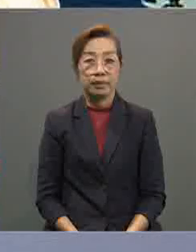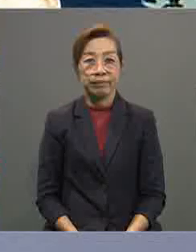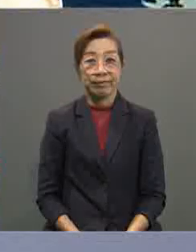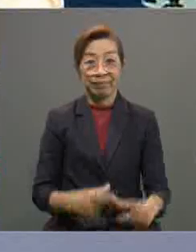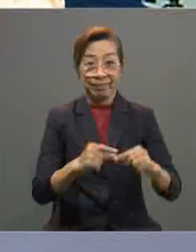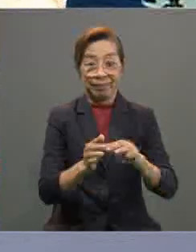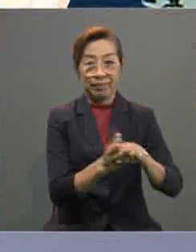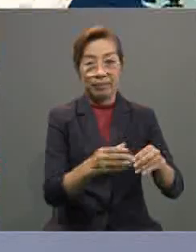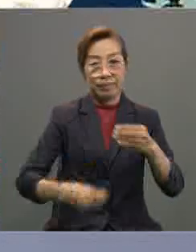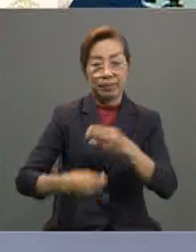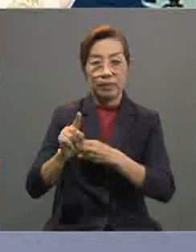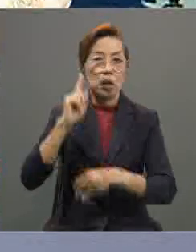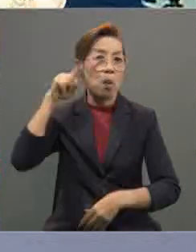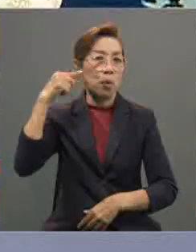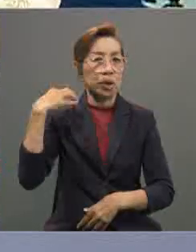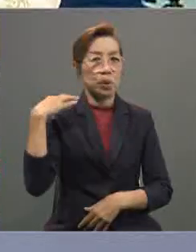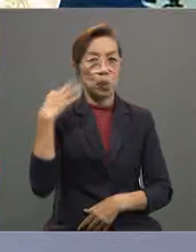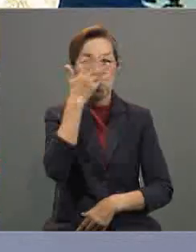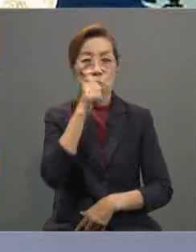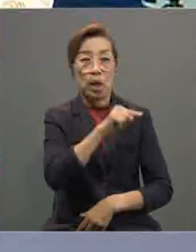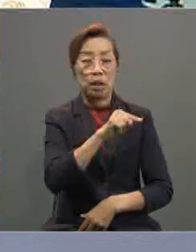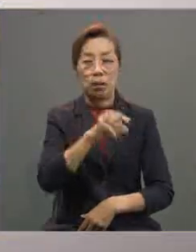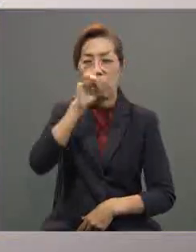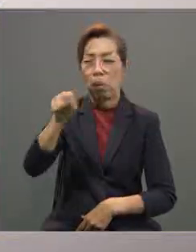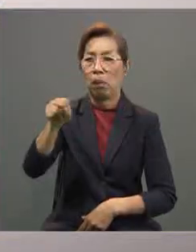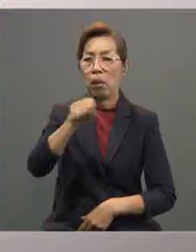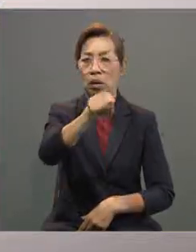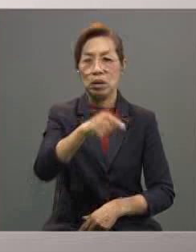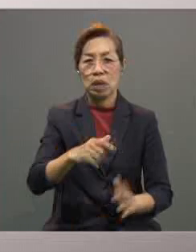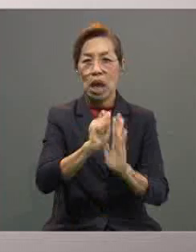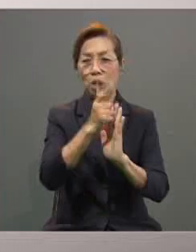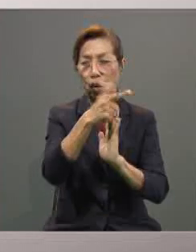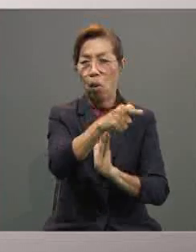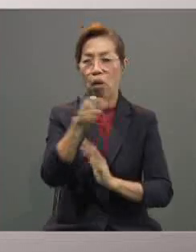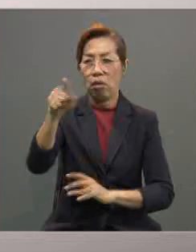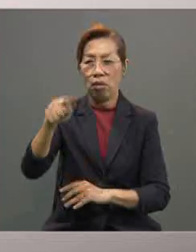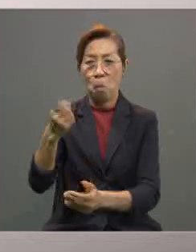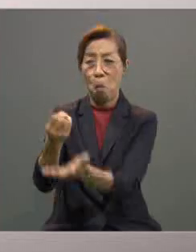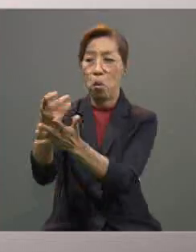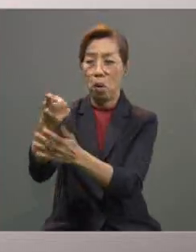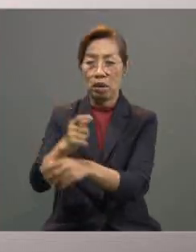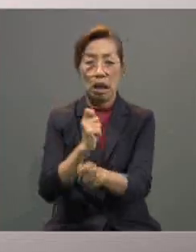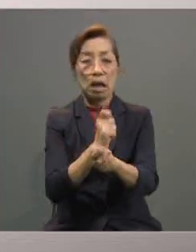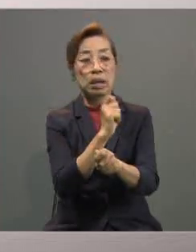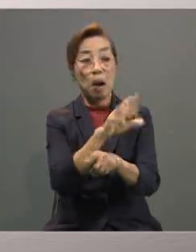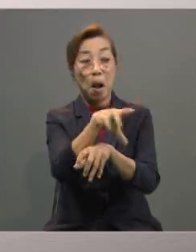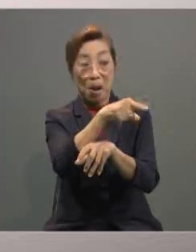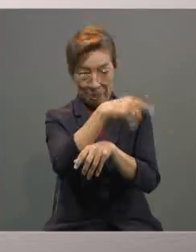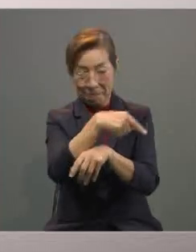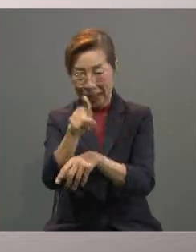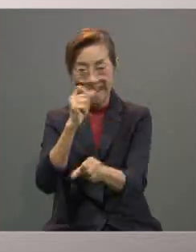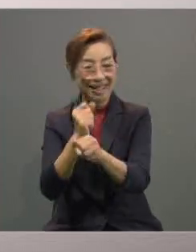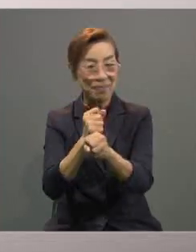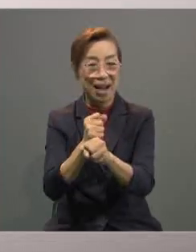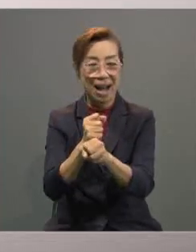อีกคดีหนึ่งนะครับพริตตี้สาวร้องขอความเป็นธรรมว่าถูกเสี่ยใหญ่ในจังหวัดอ่างทองหลอกให้ไปเอนเตอร์เทนแต่สุดท้ายเนี่ย